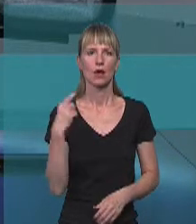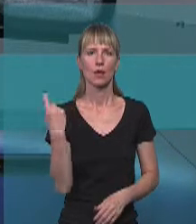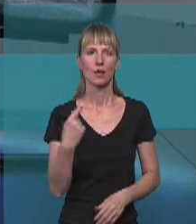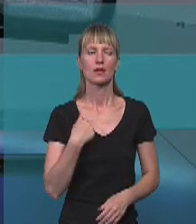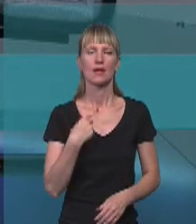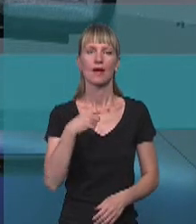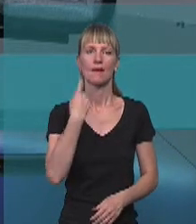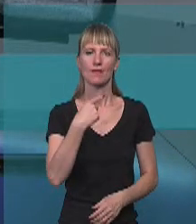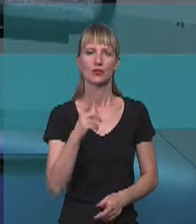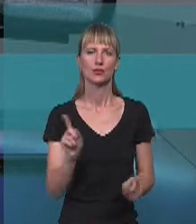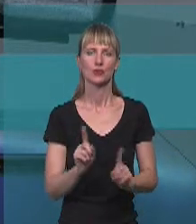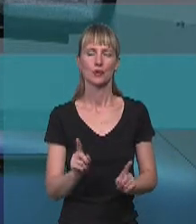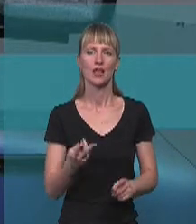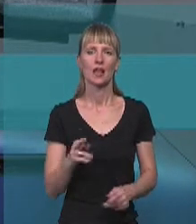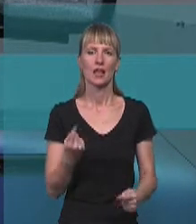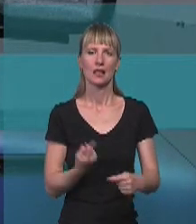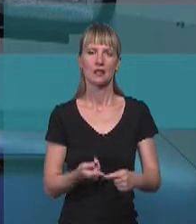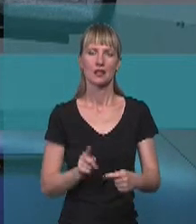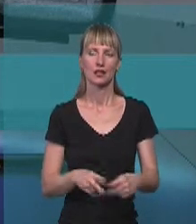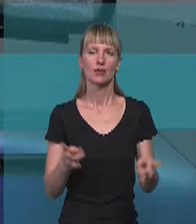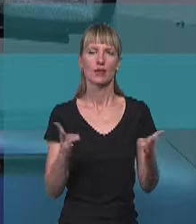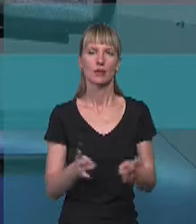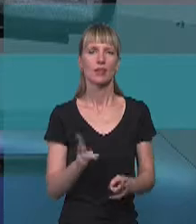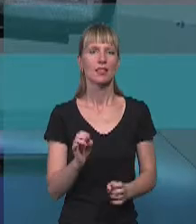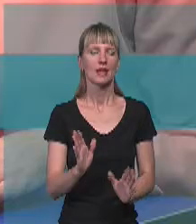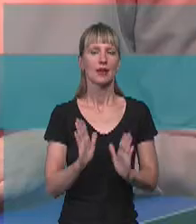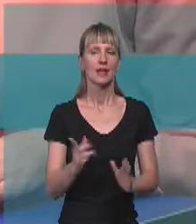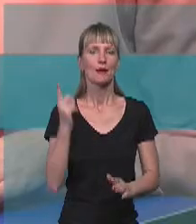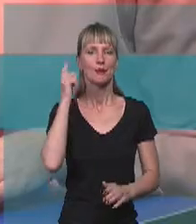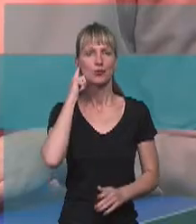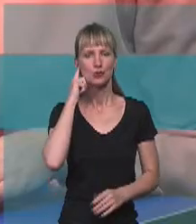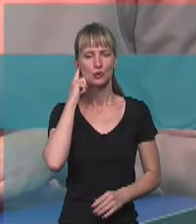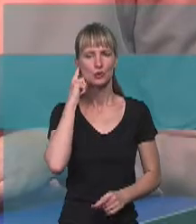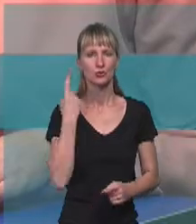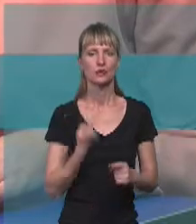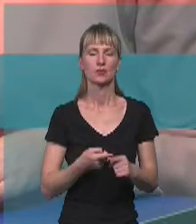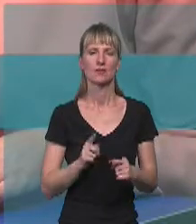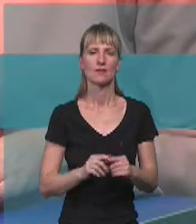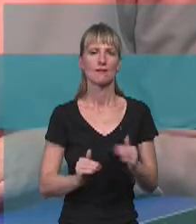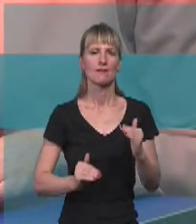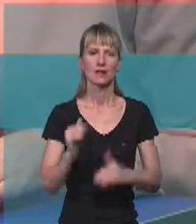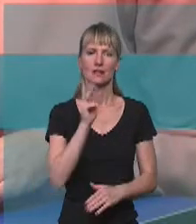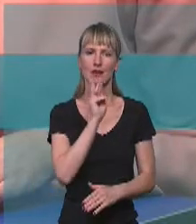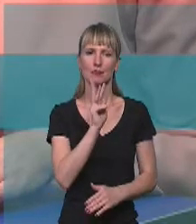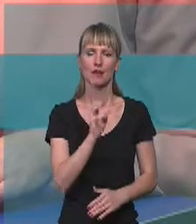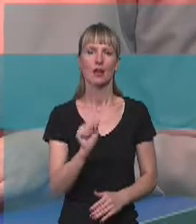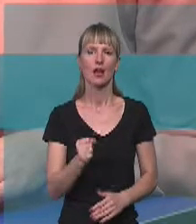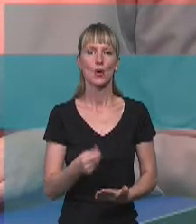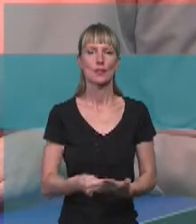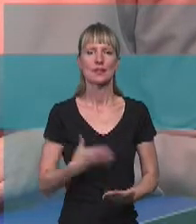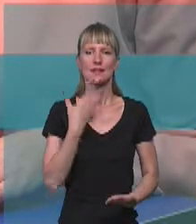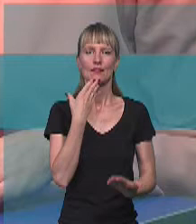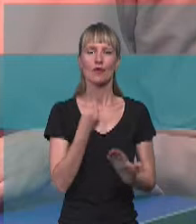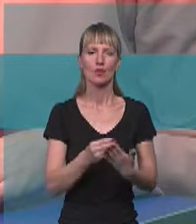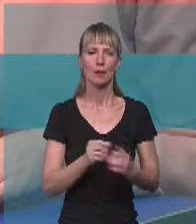я наголошую, що для цього, для того, щоб не тільки почути оцю високу зарплату, але ж оцінити